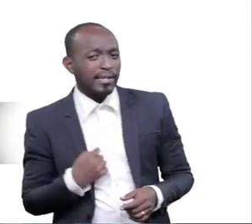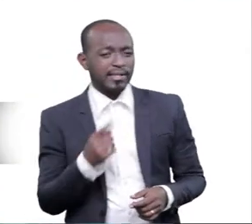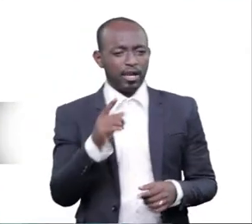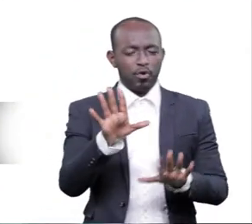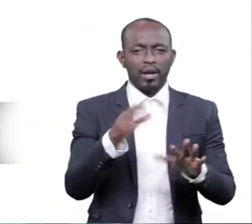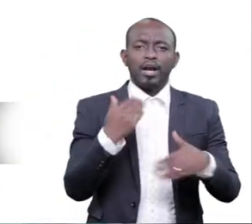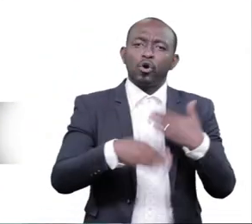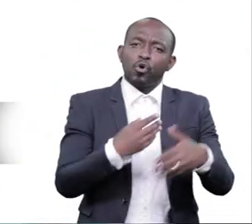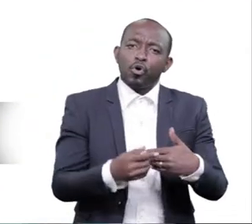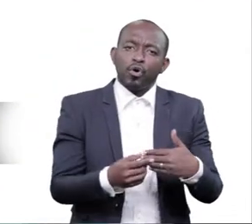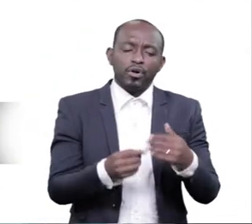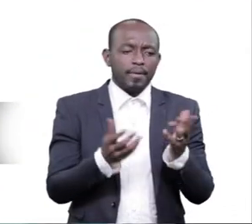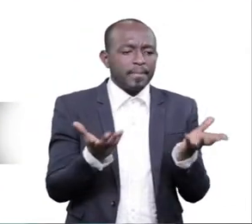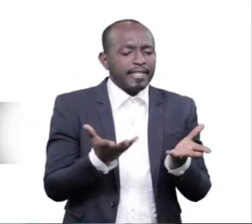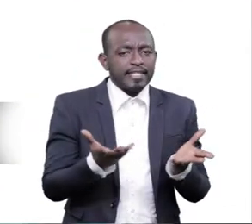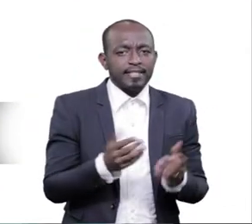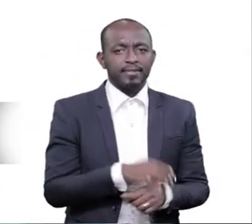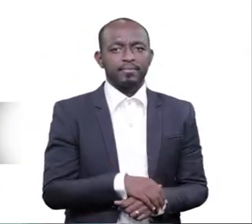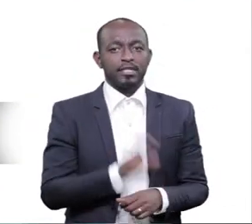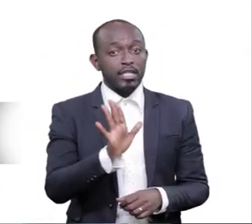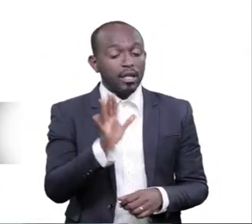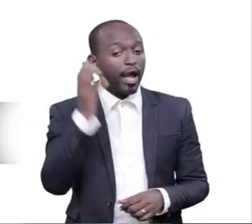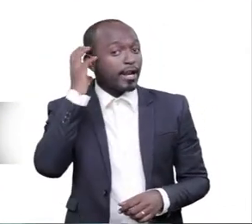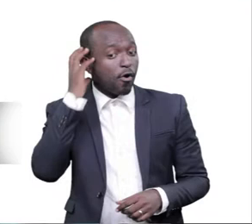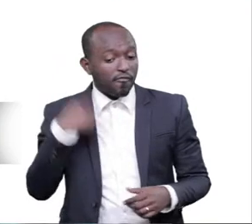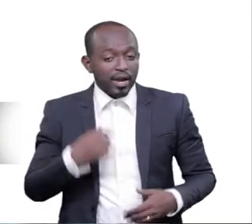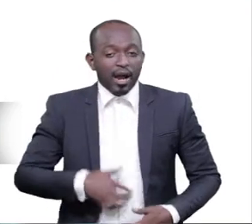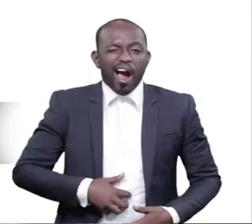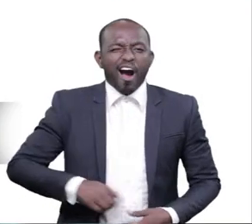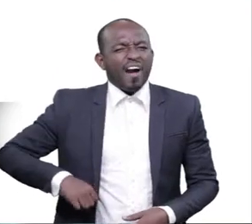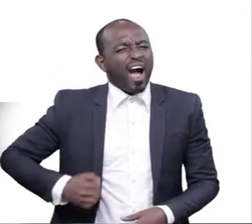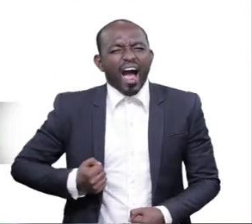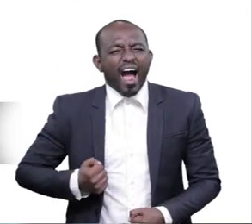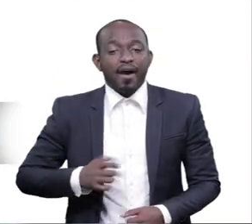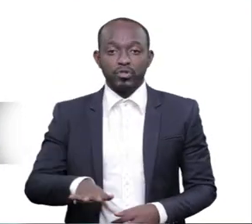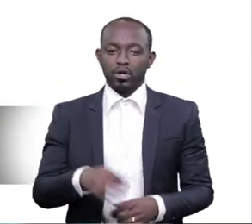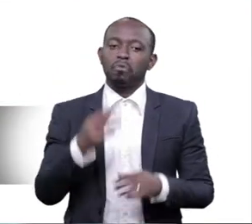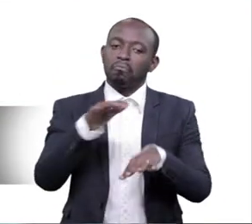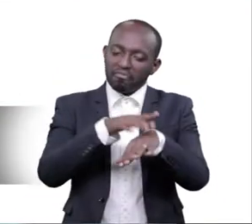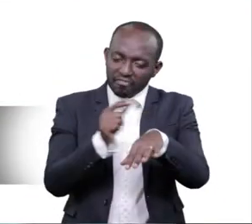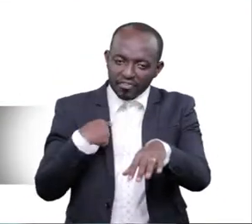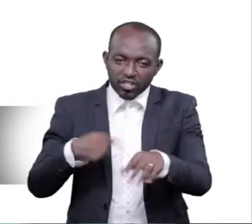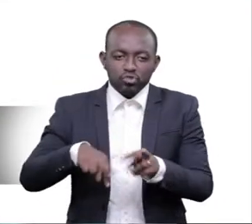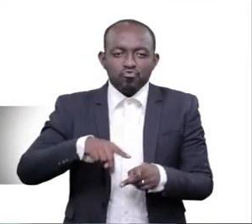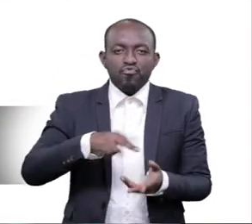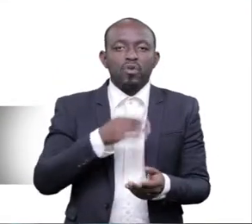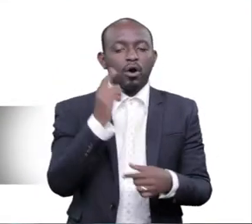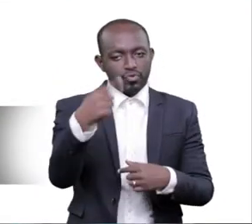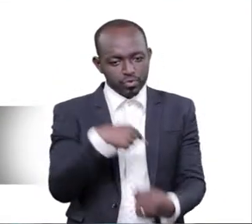nibigenda gutya numva mu nda byahindutse uzamenye ko hari igisi uzareba umuntu mukuru mubwira ko